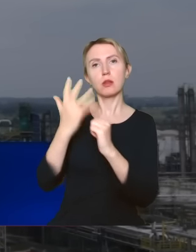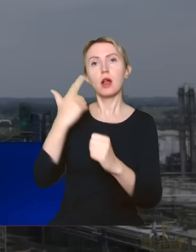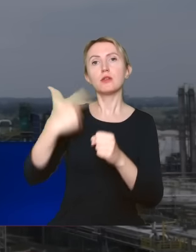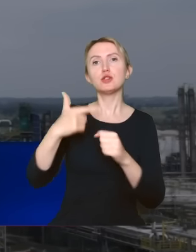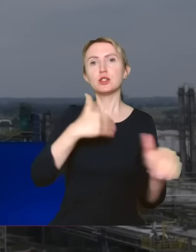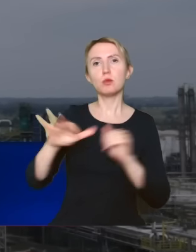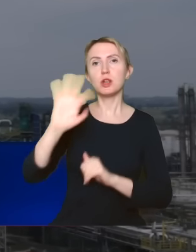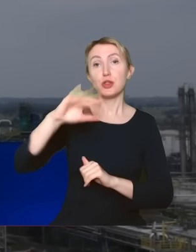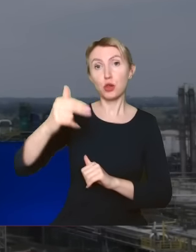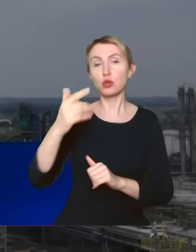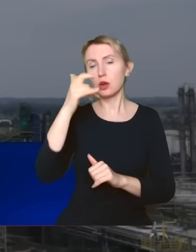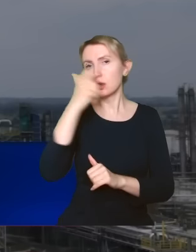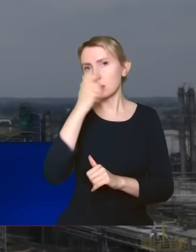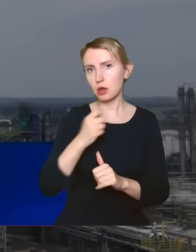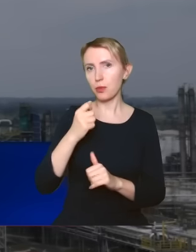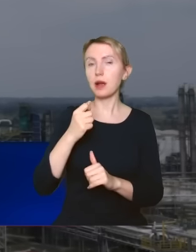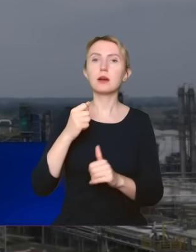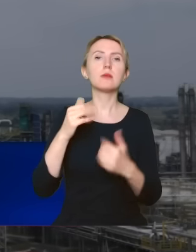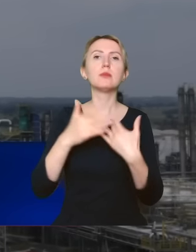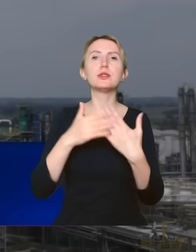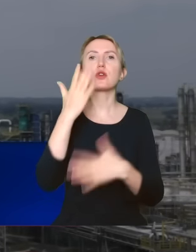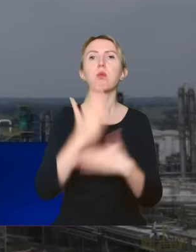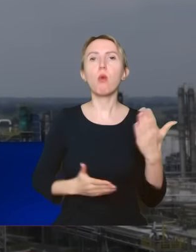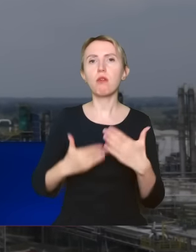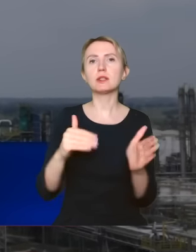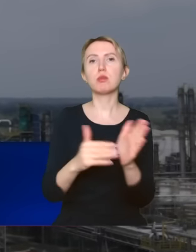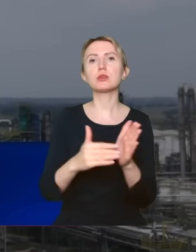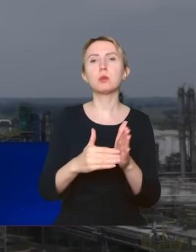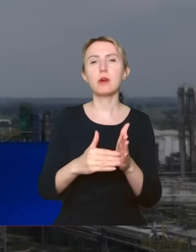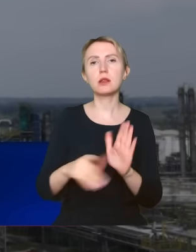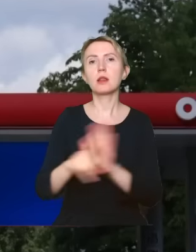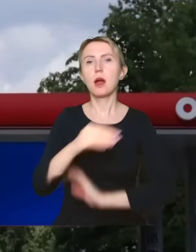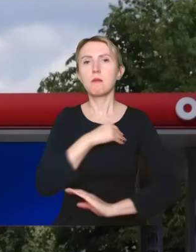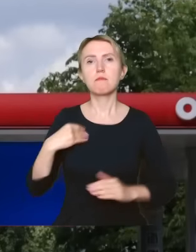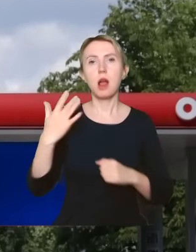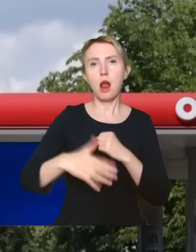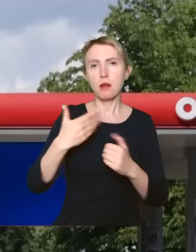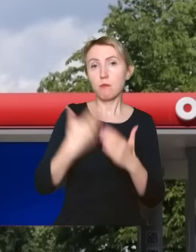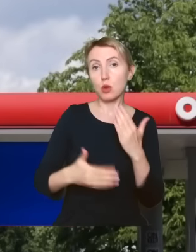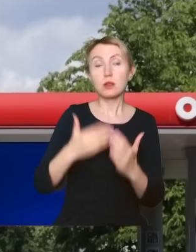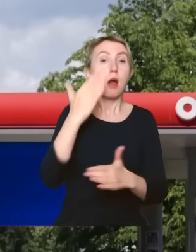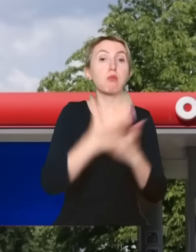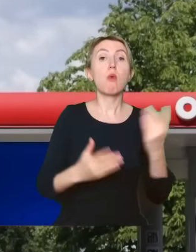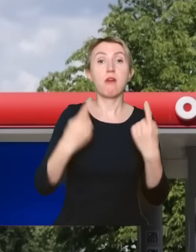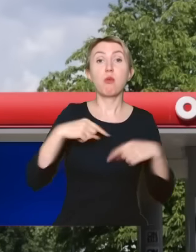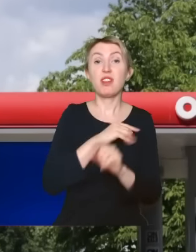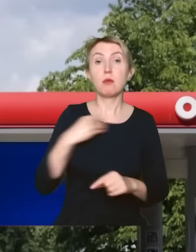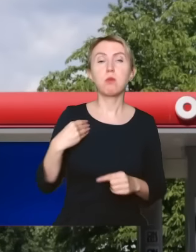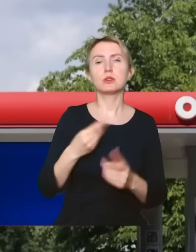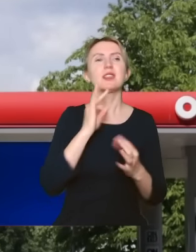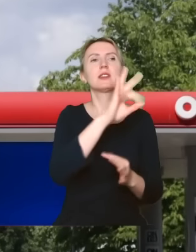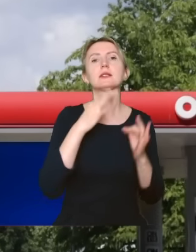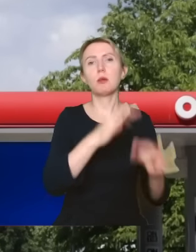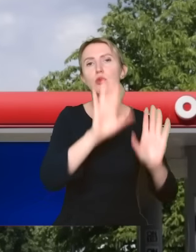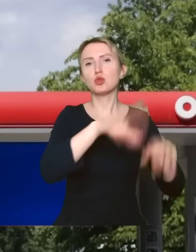ton ropy naftowej, czyli prawie połowę zaopatrzenia paliw w Polsce, połowa Polaków musiałaby swoje samochody